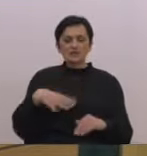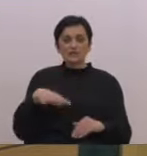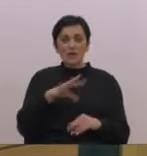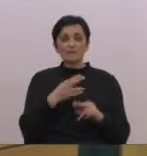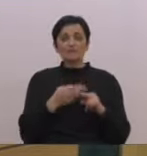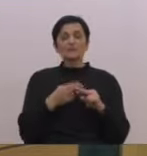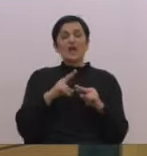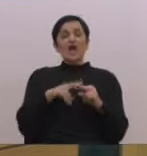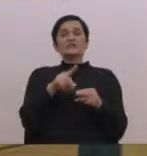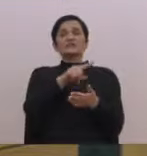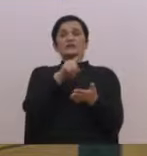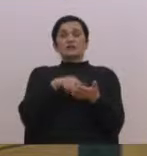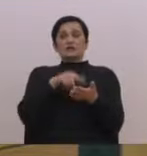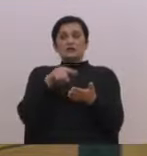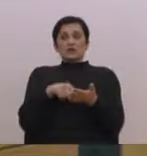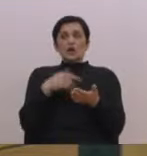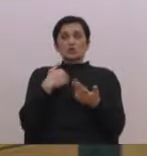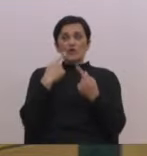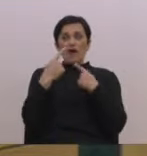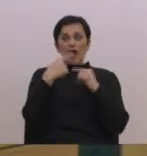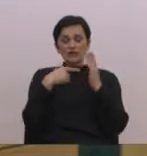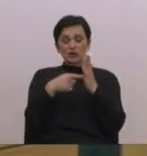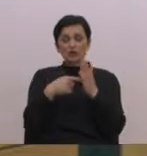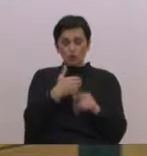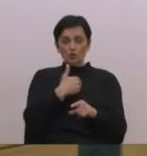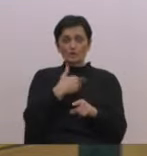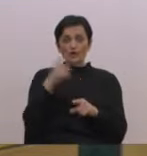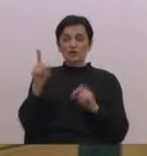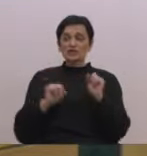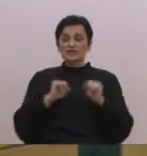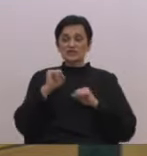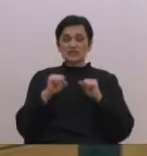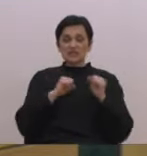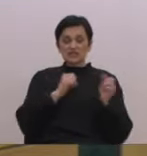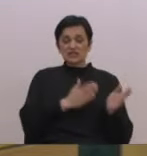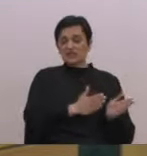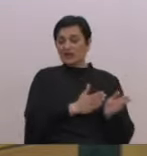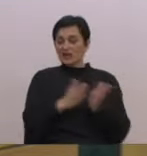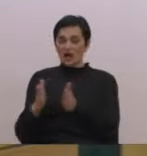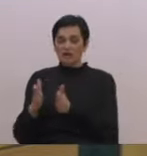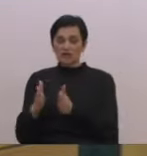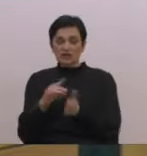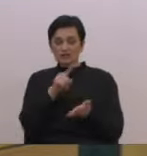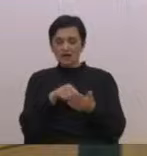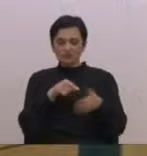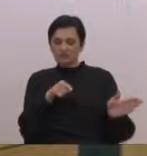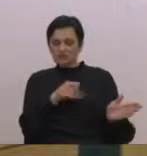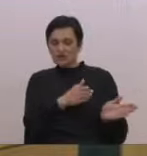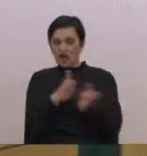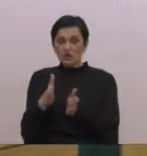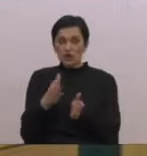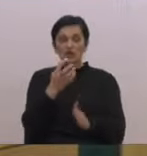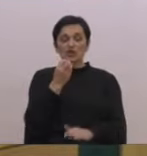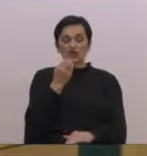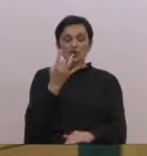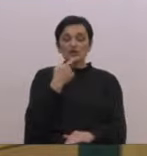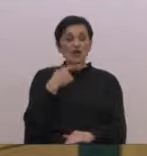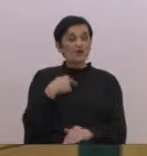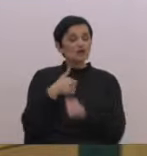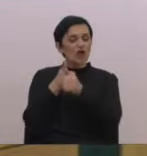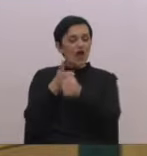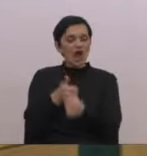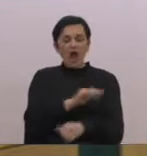sari, sakit hebi, amaz gminda, ce în discuția dat, tkveni stil otro, kada guihuanu, tam sakit hebi dan, tak ide vrthel, vam bot. Hargam ucovit,